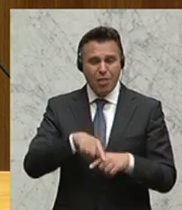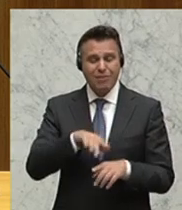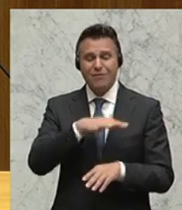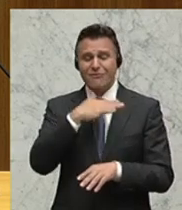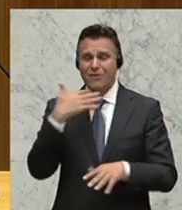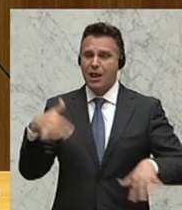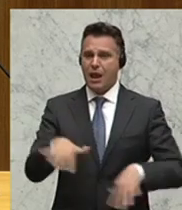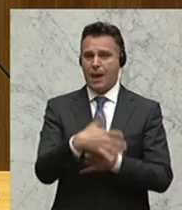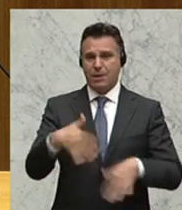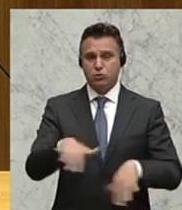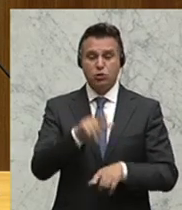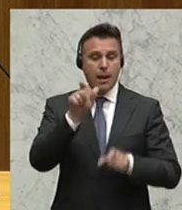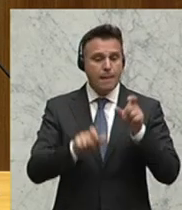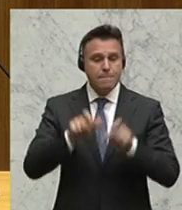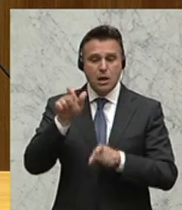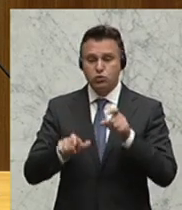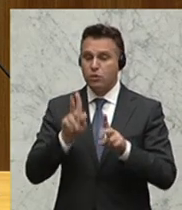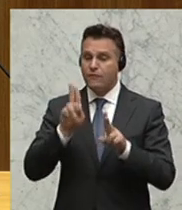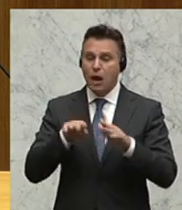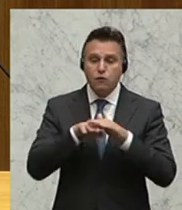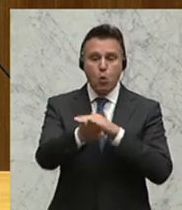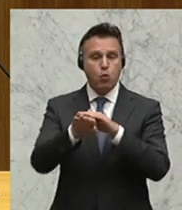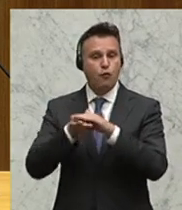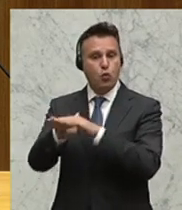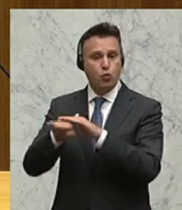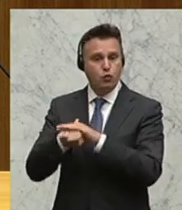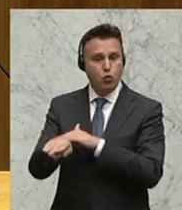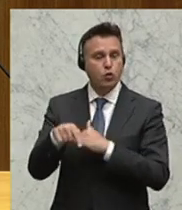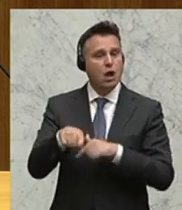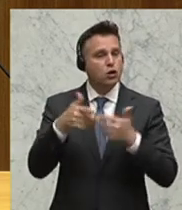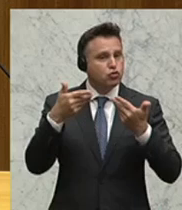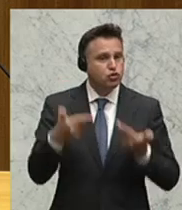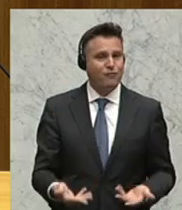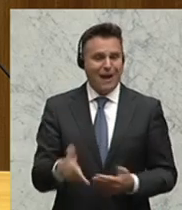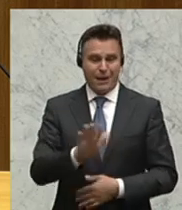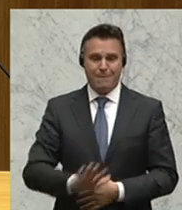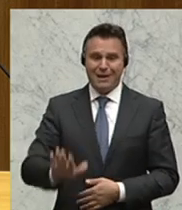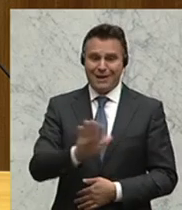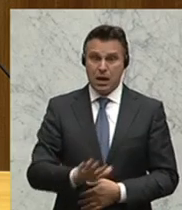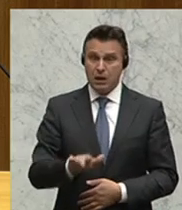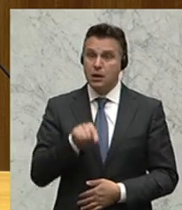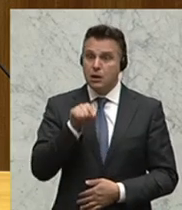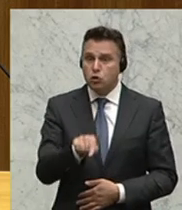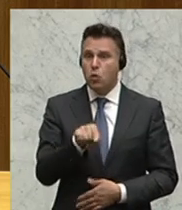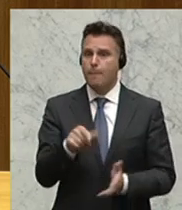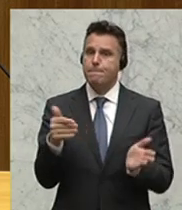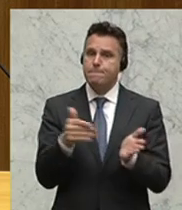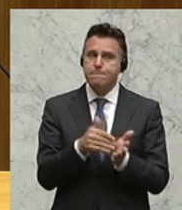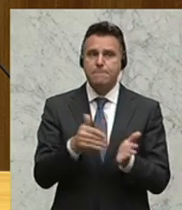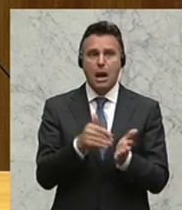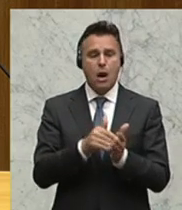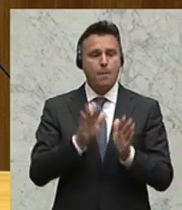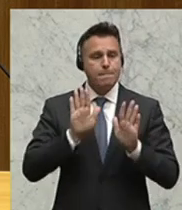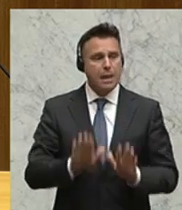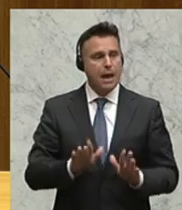riesigen Arbeitslosigkeit, von einer auch wirtschaftlichen Strukturschwäche. Und diese Regionen ringen darum,